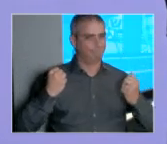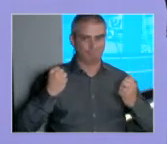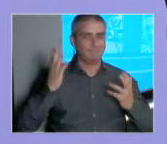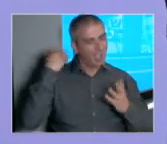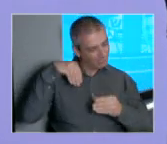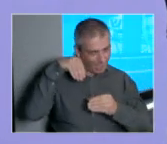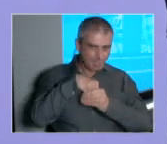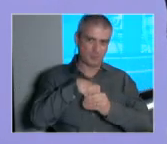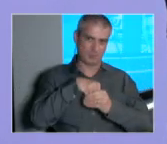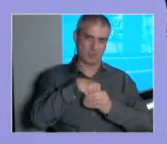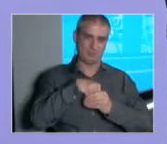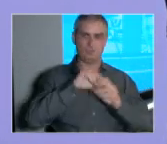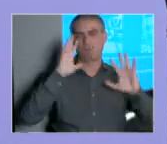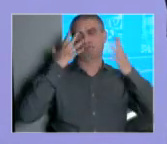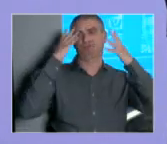נפקד.